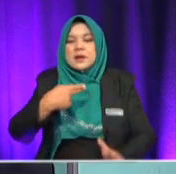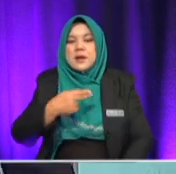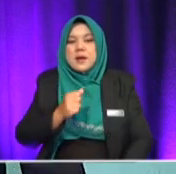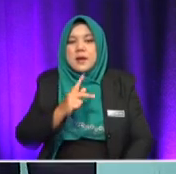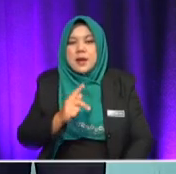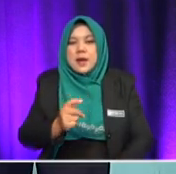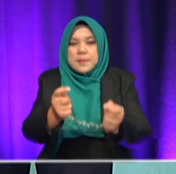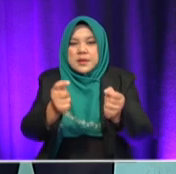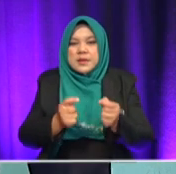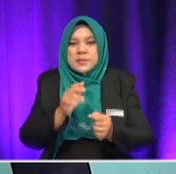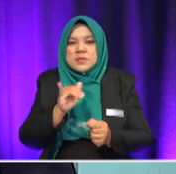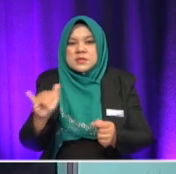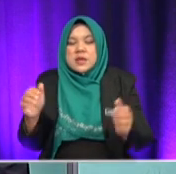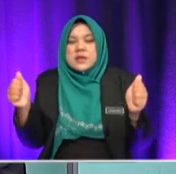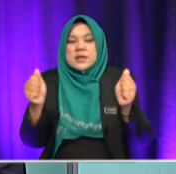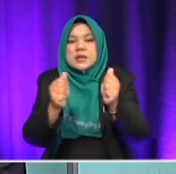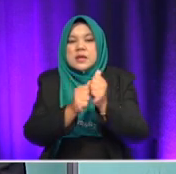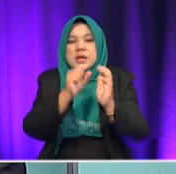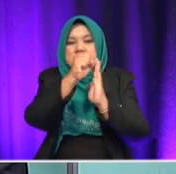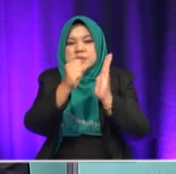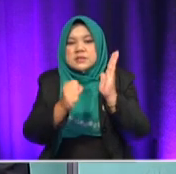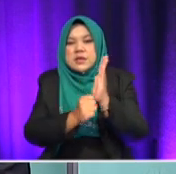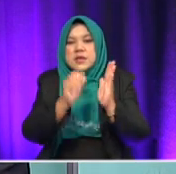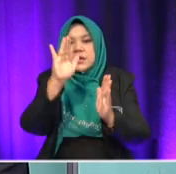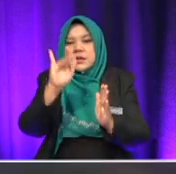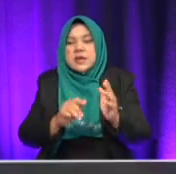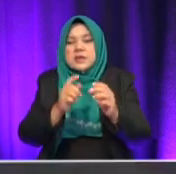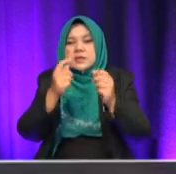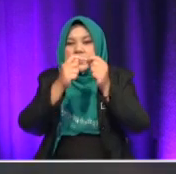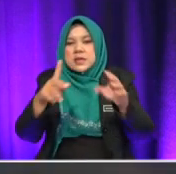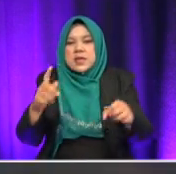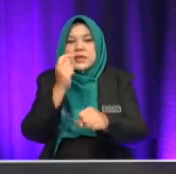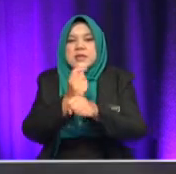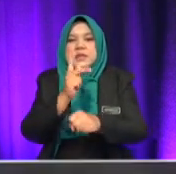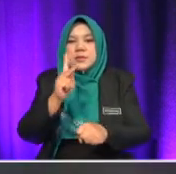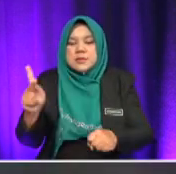dengan syarat yang telah ditetapkan oleh bagi mereka